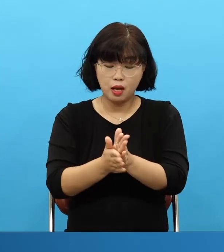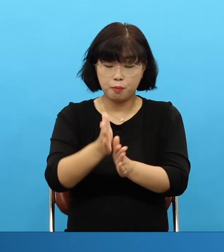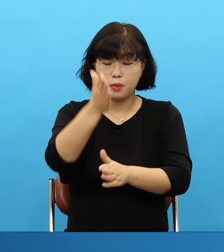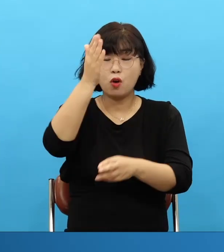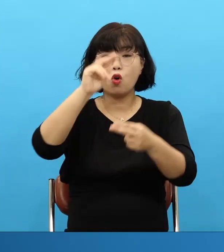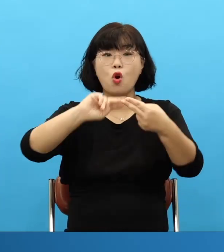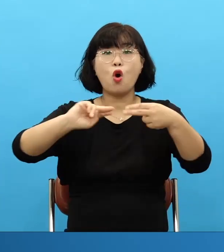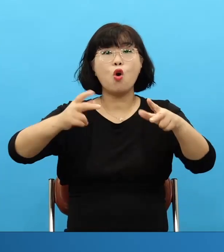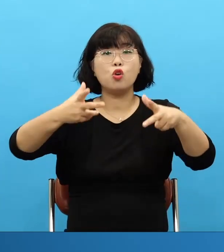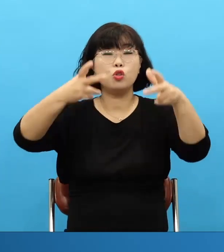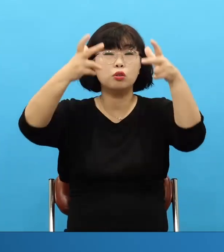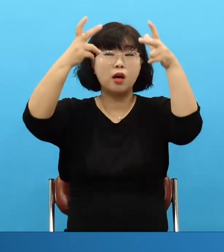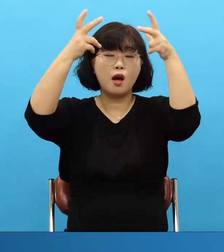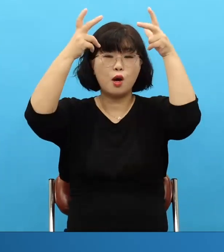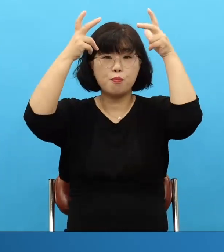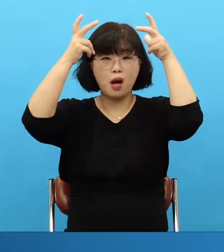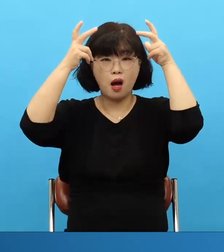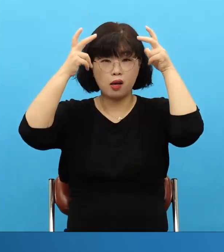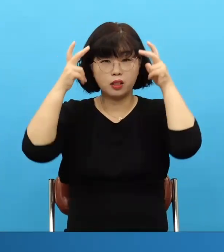끝난 멸류관